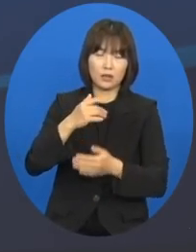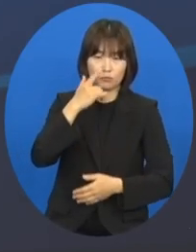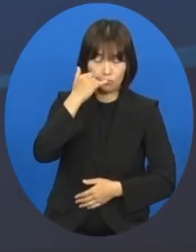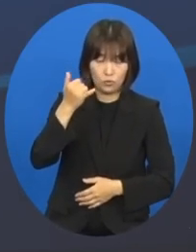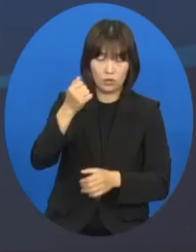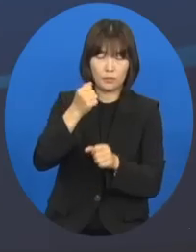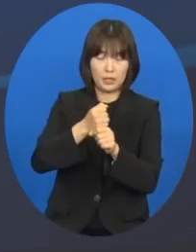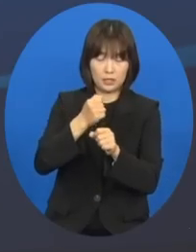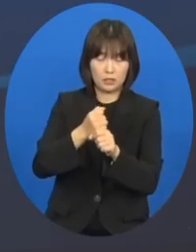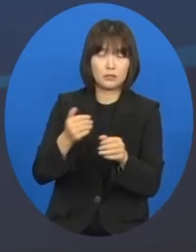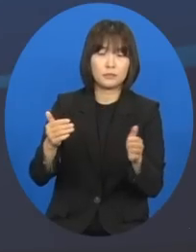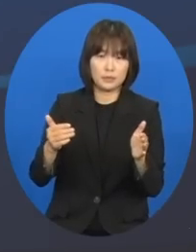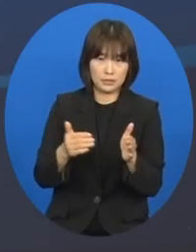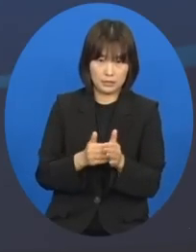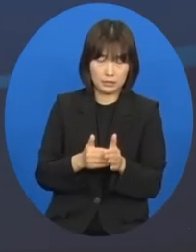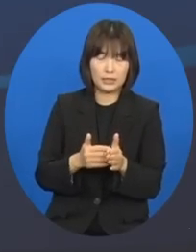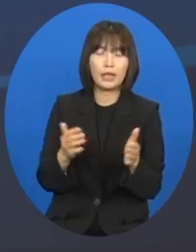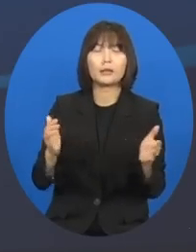아멘